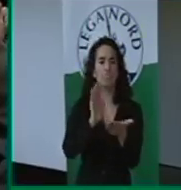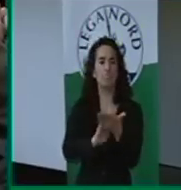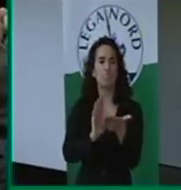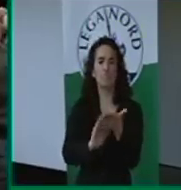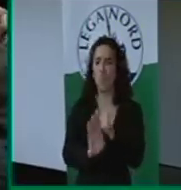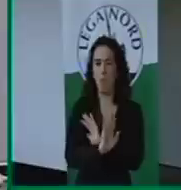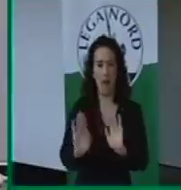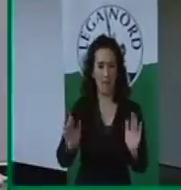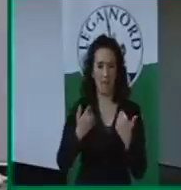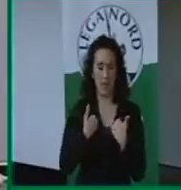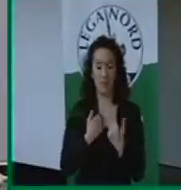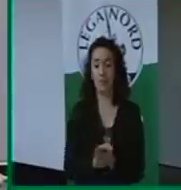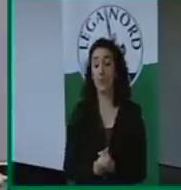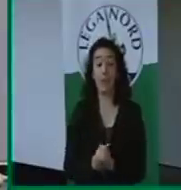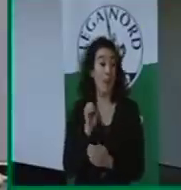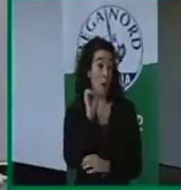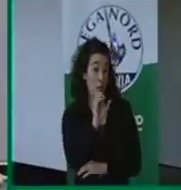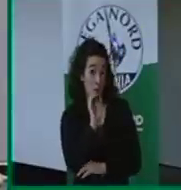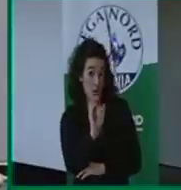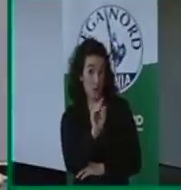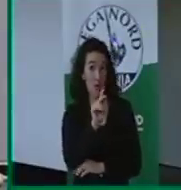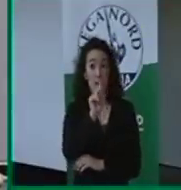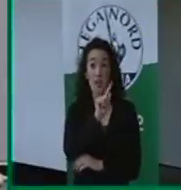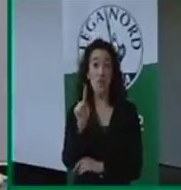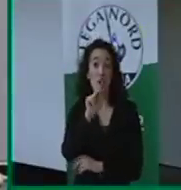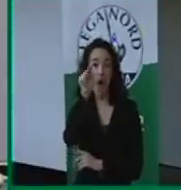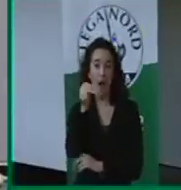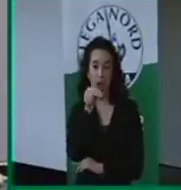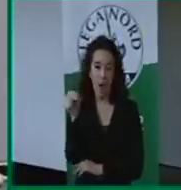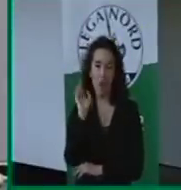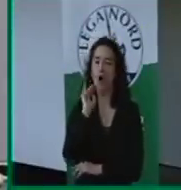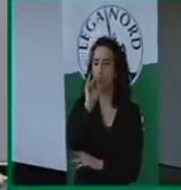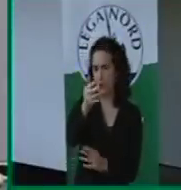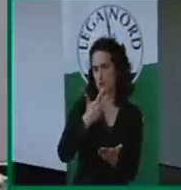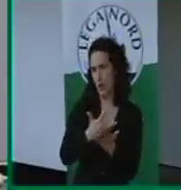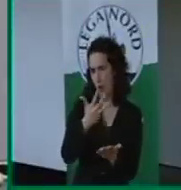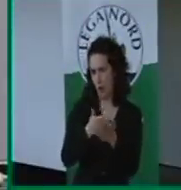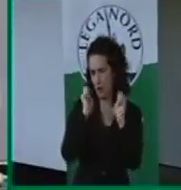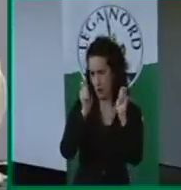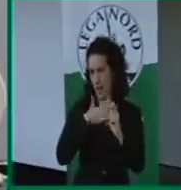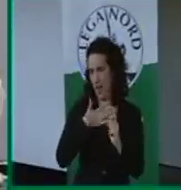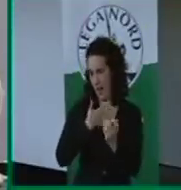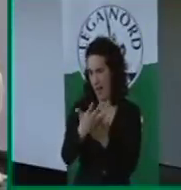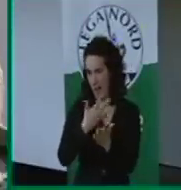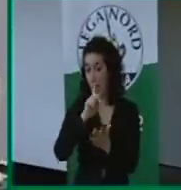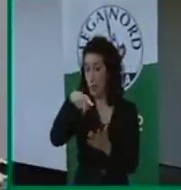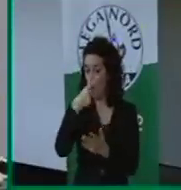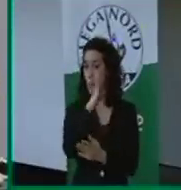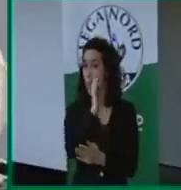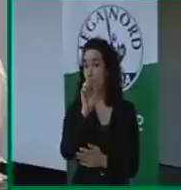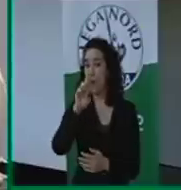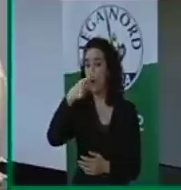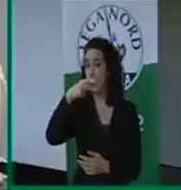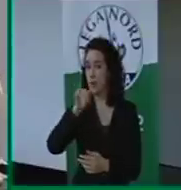Grazie i professori no euro Adesso noi sulla padan li raccontiamo tutti i giorni dopo lasceremo la parola ovviamente a Borghi